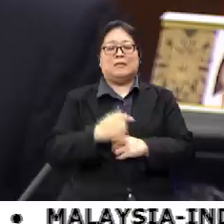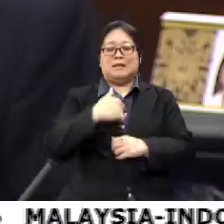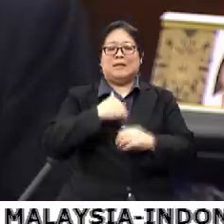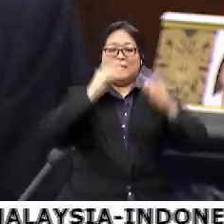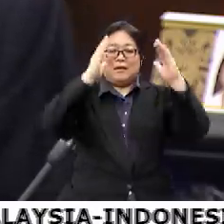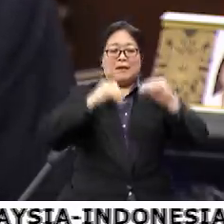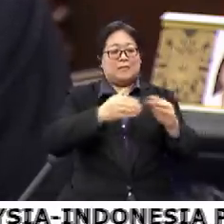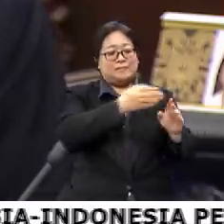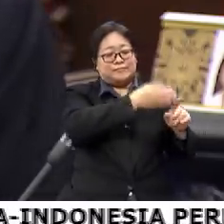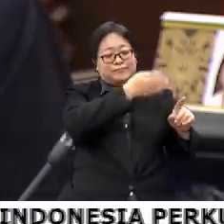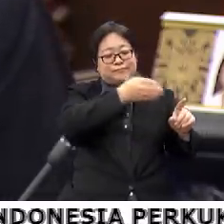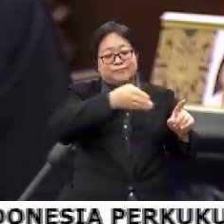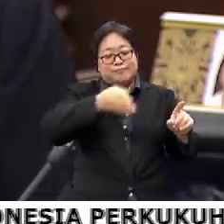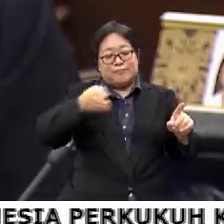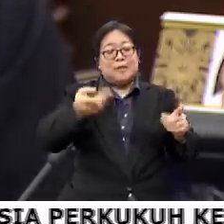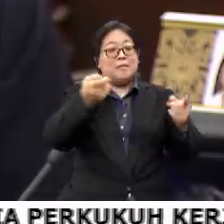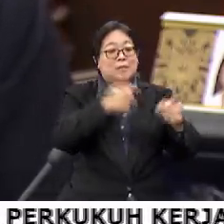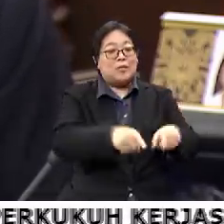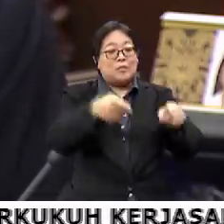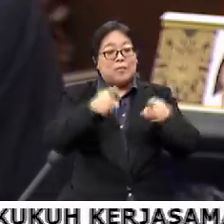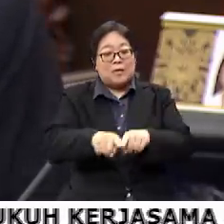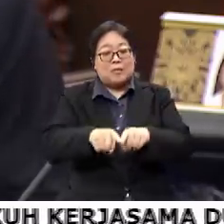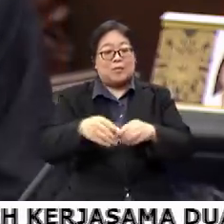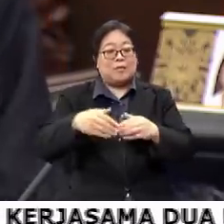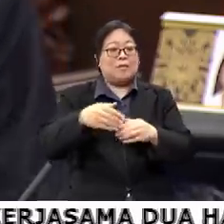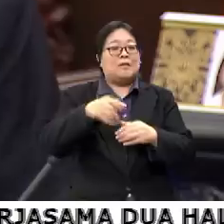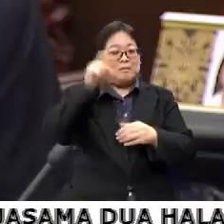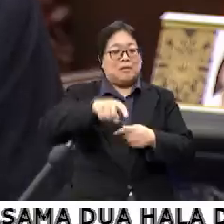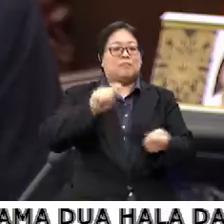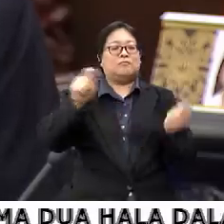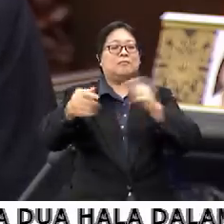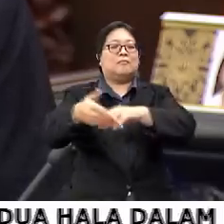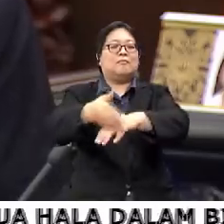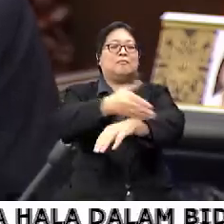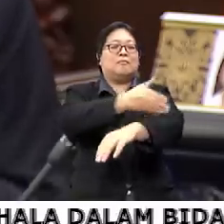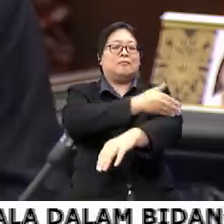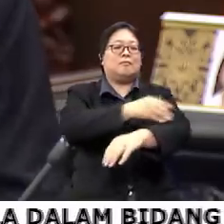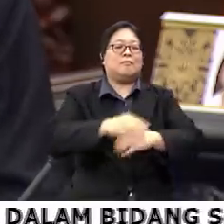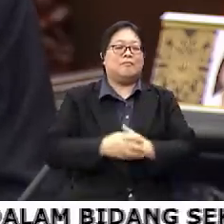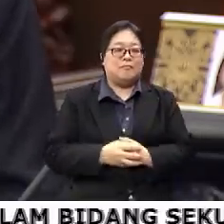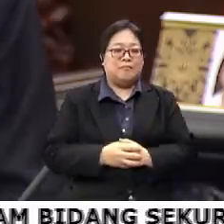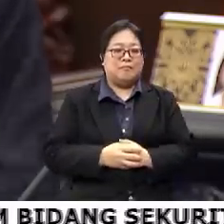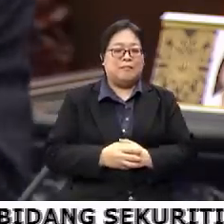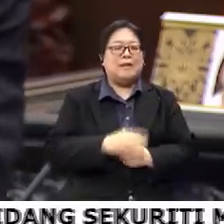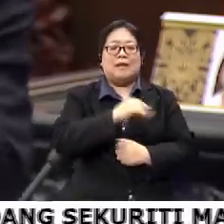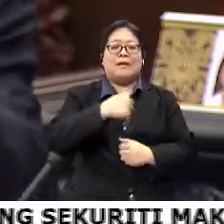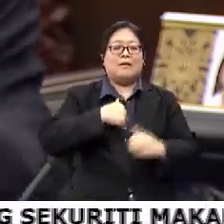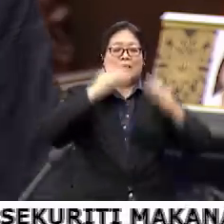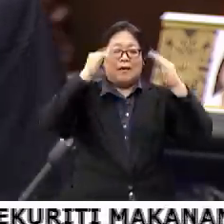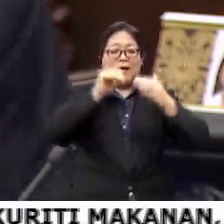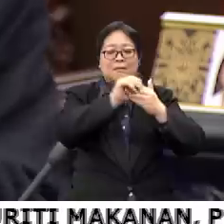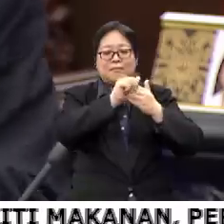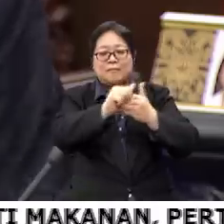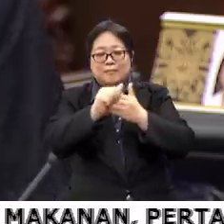berharap perintetan apa yang berlaku pada pilihan raya yang lalu kita perbaiki. Ya, dan bukan hanya saya harap